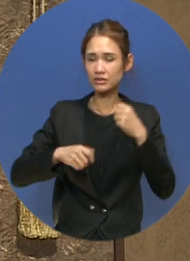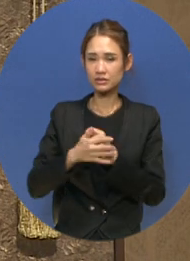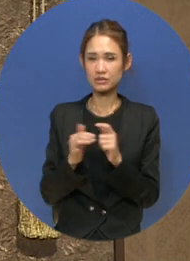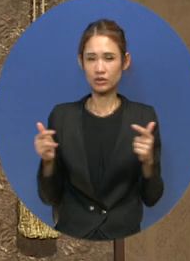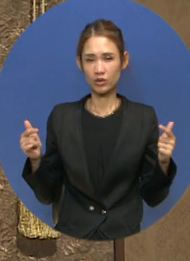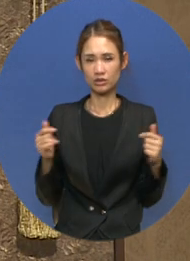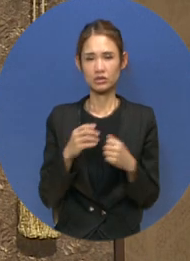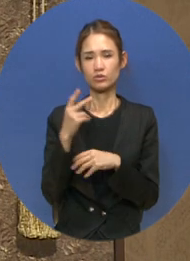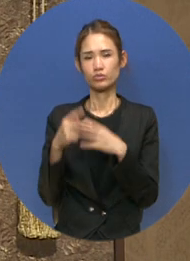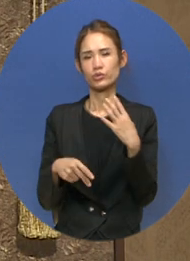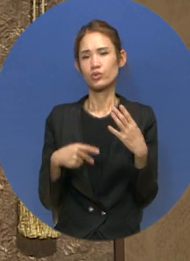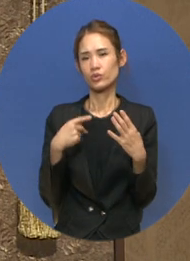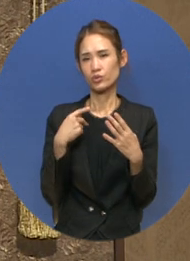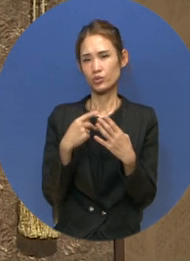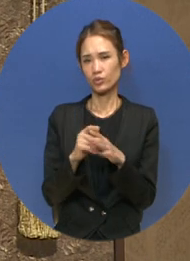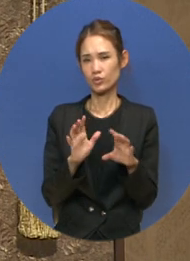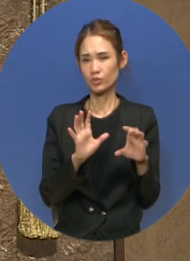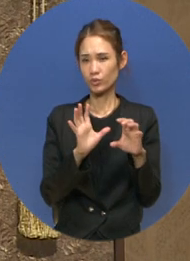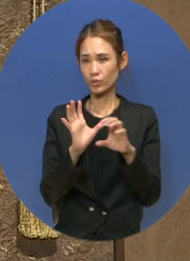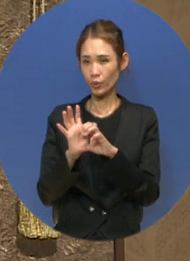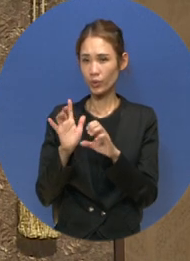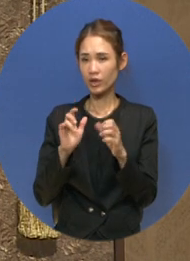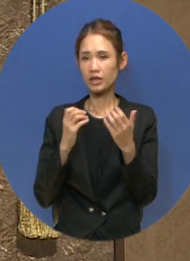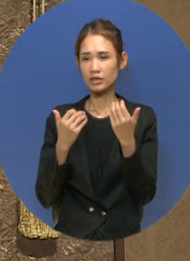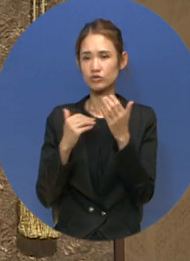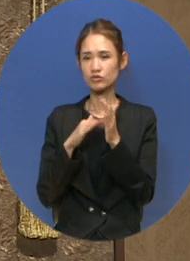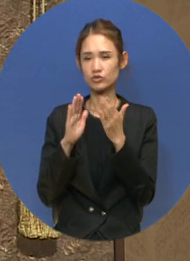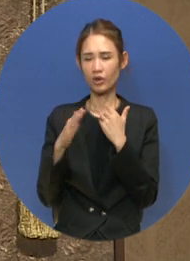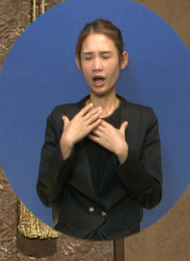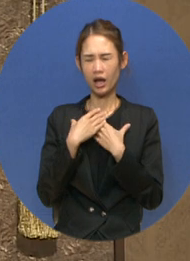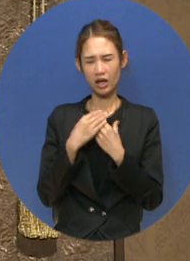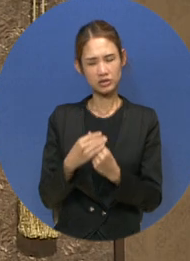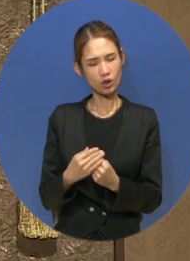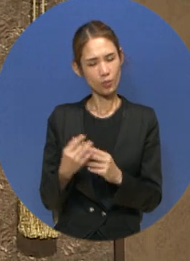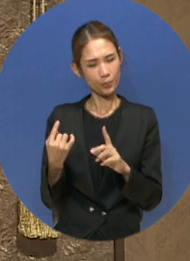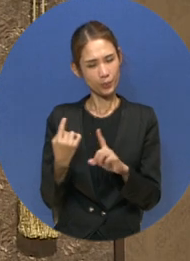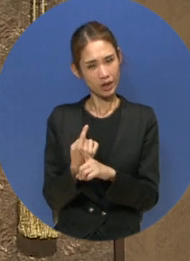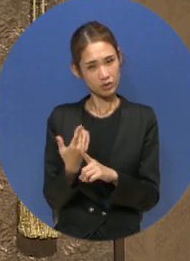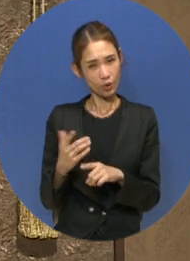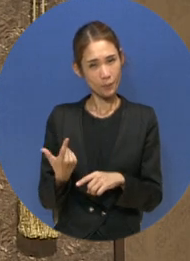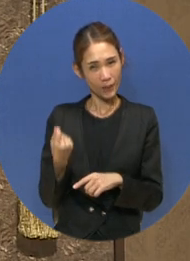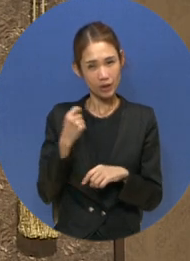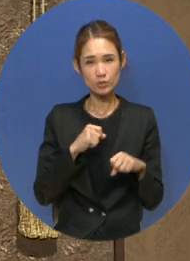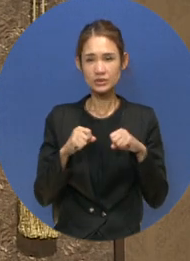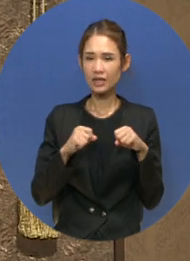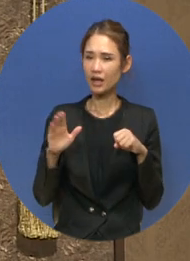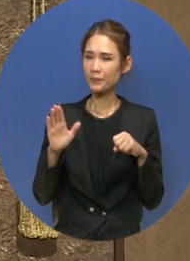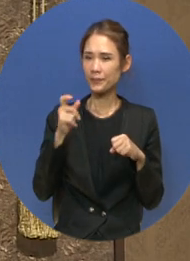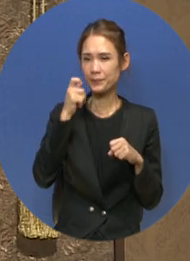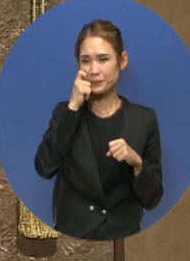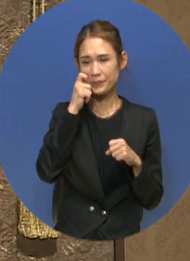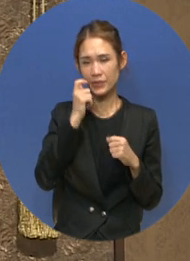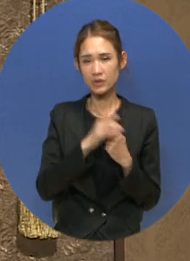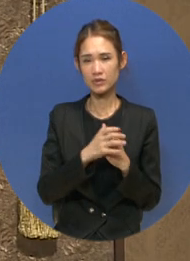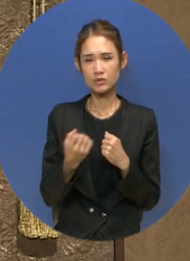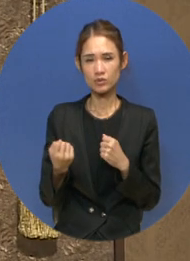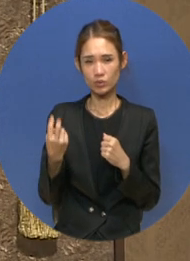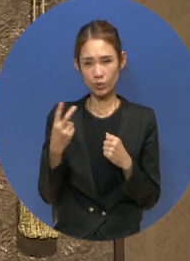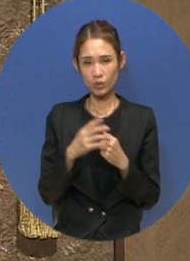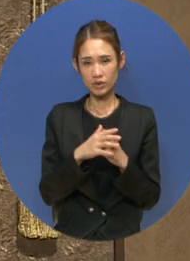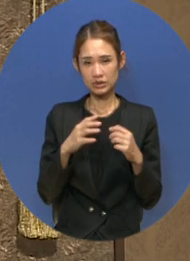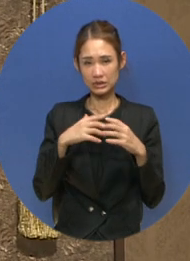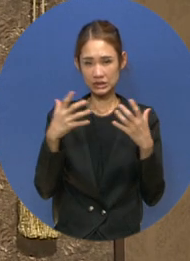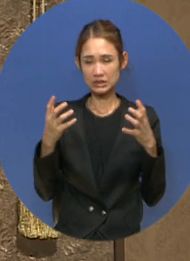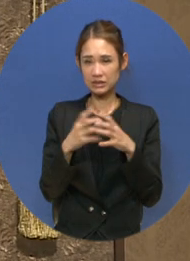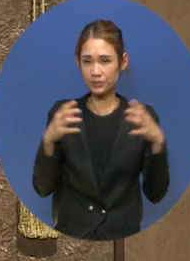경우는 이 코로나 이후 이후가 안정이 되더라도 이 바로 시행하기는 좀 어렵다. 그리고 집단이